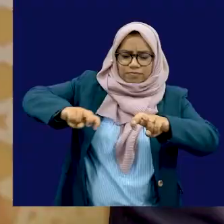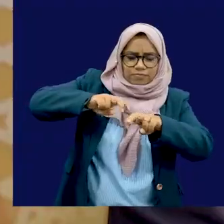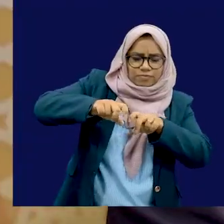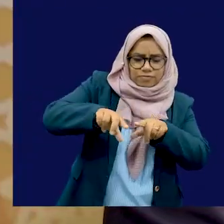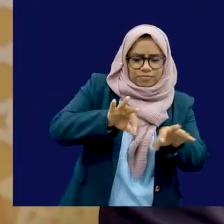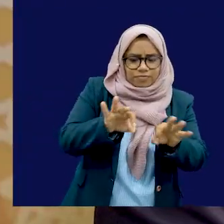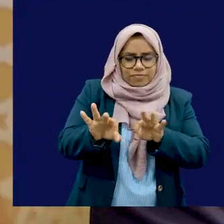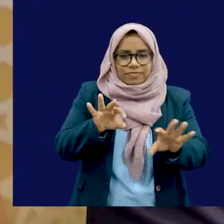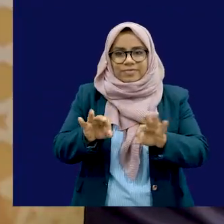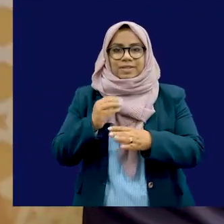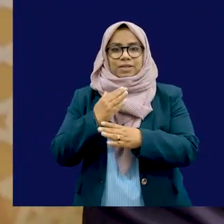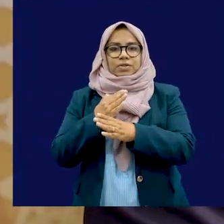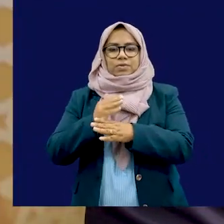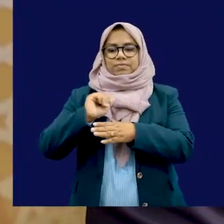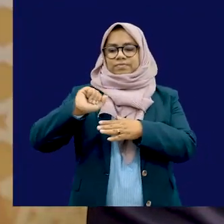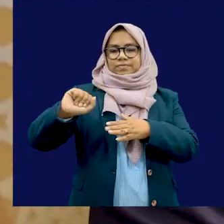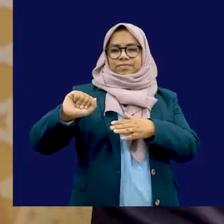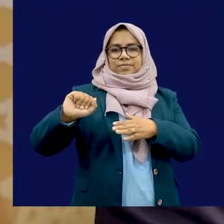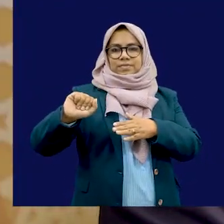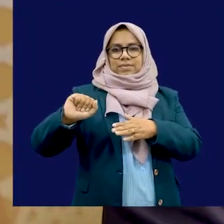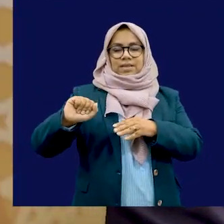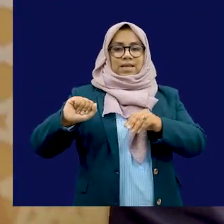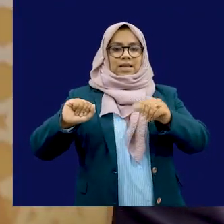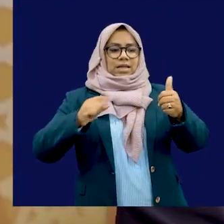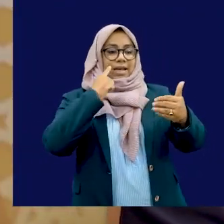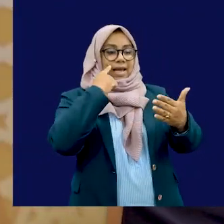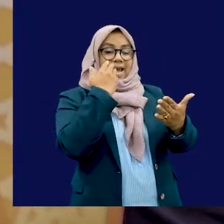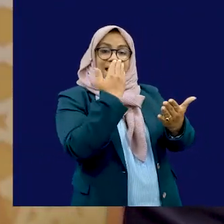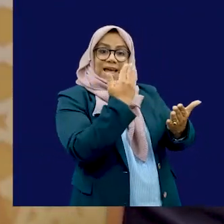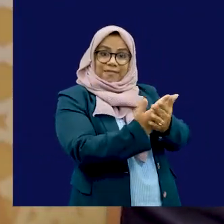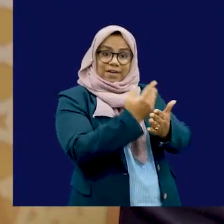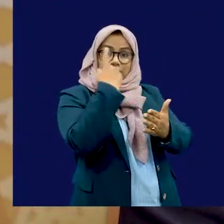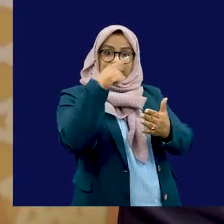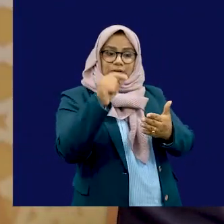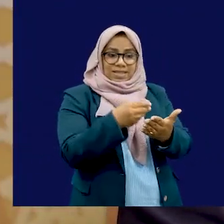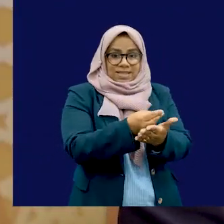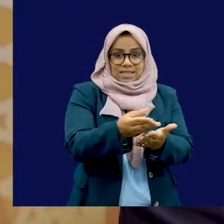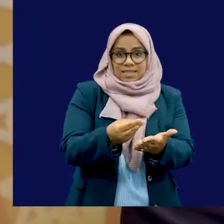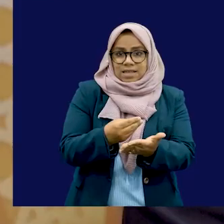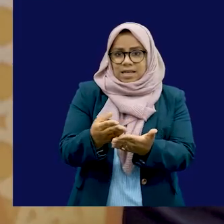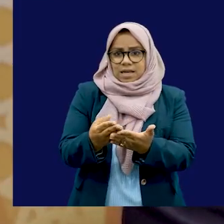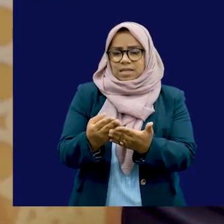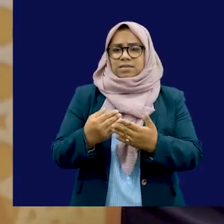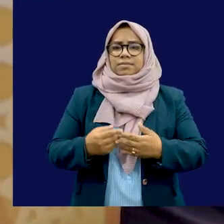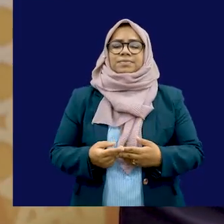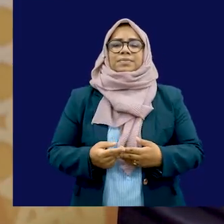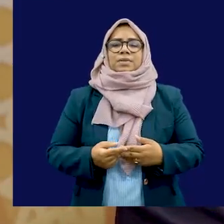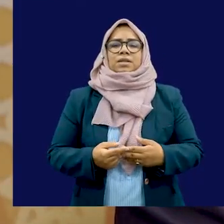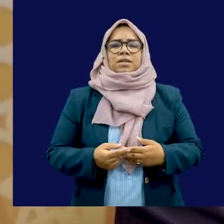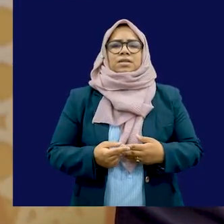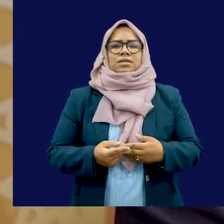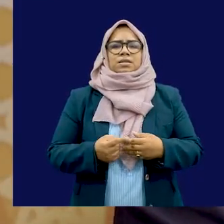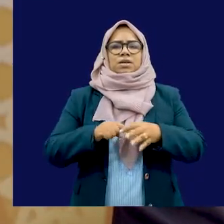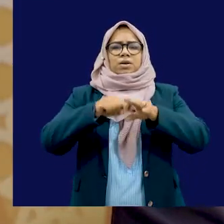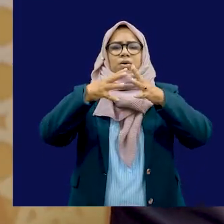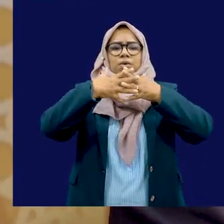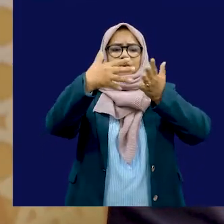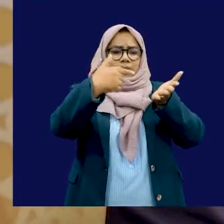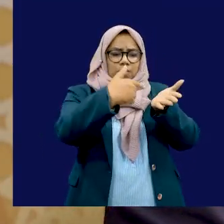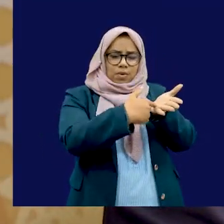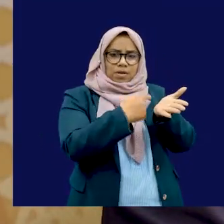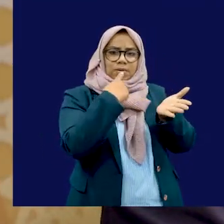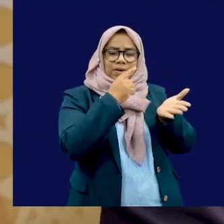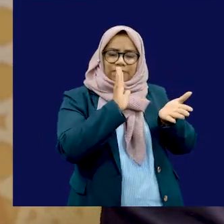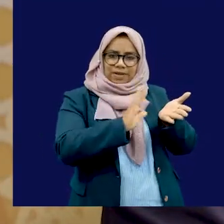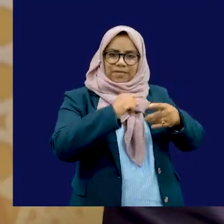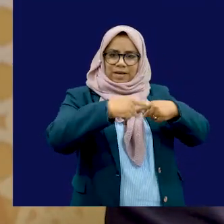in common areas. The evidence for zakat on these types comes from the verse يا أيها الذين